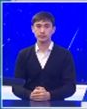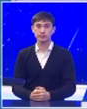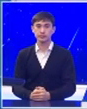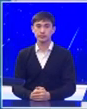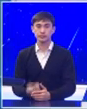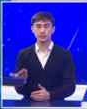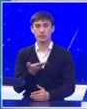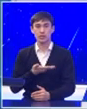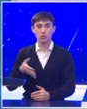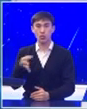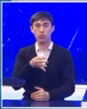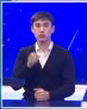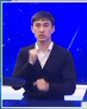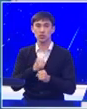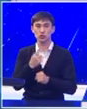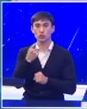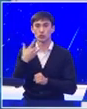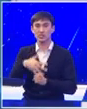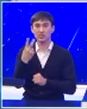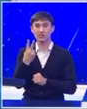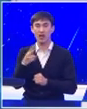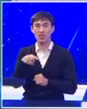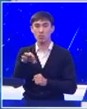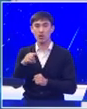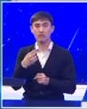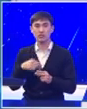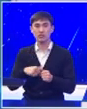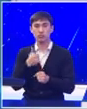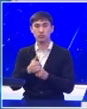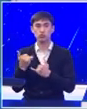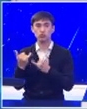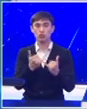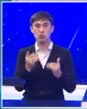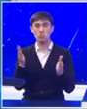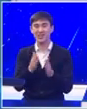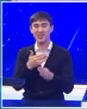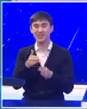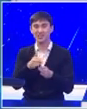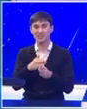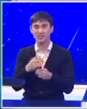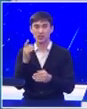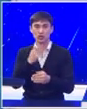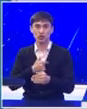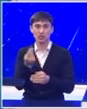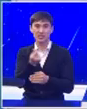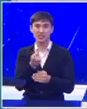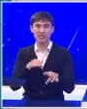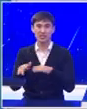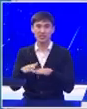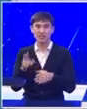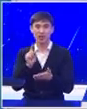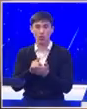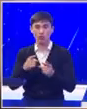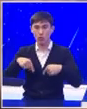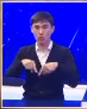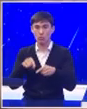В нашей области действует 152 ломбарда. В основном они предоставляют услуги микрокредитования. За счет их деятельности в налоговые